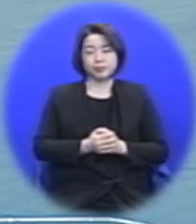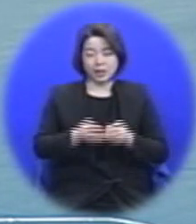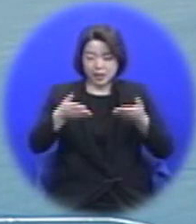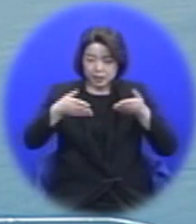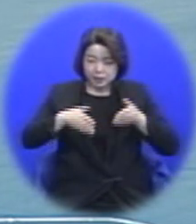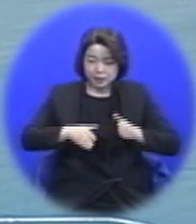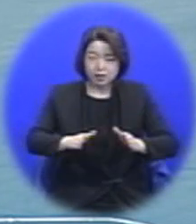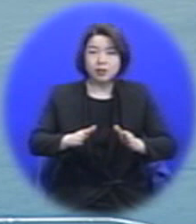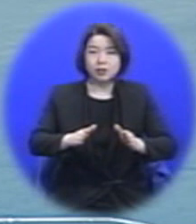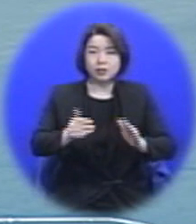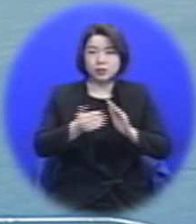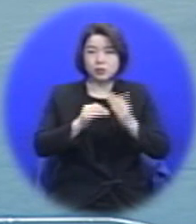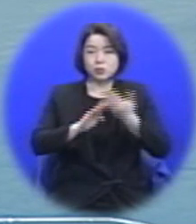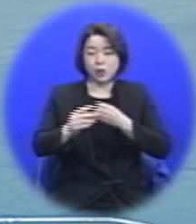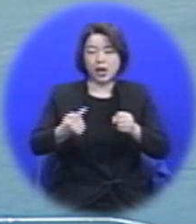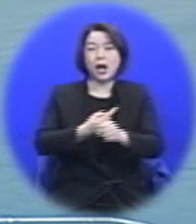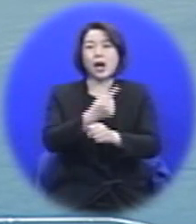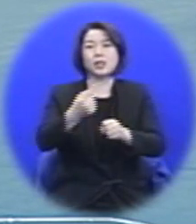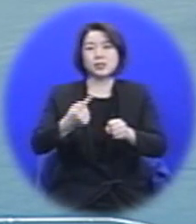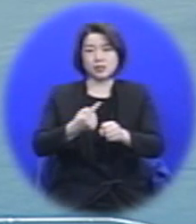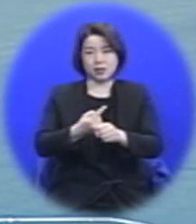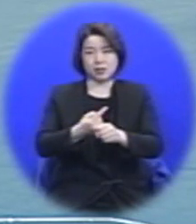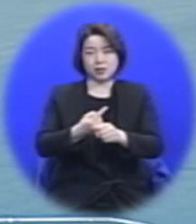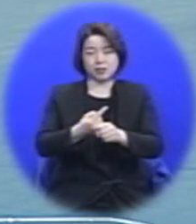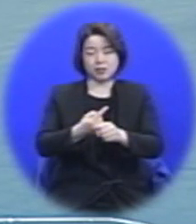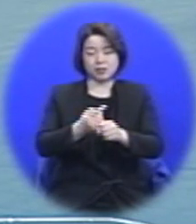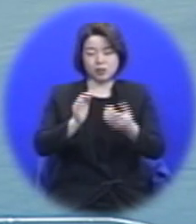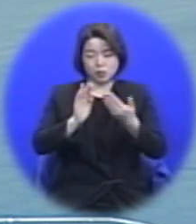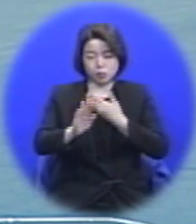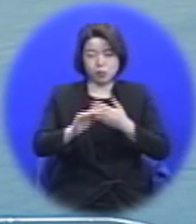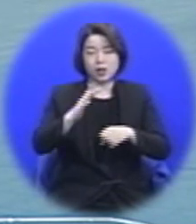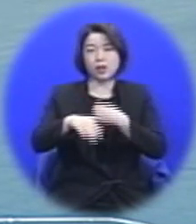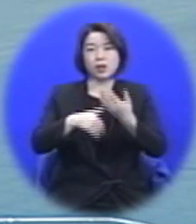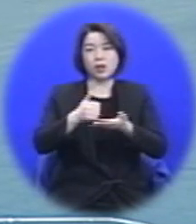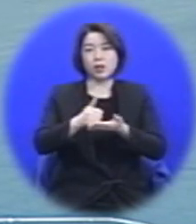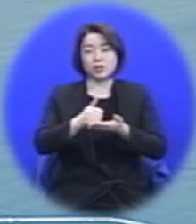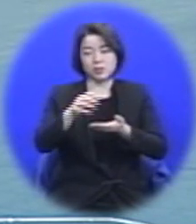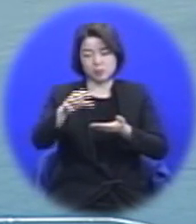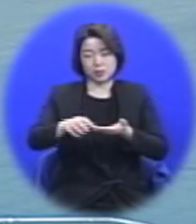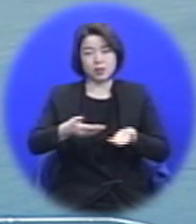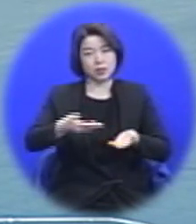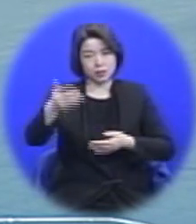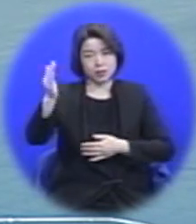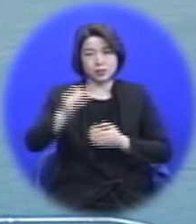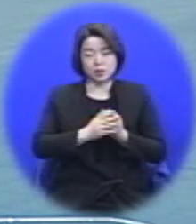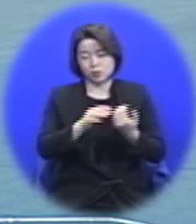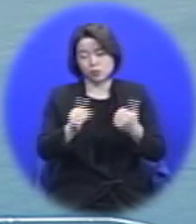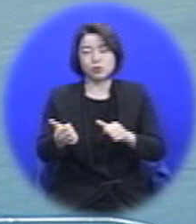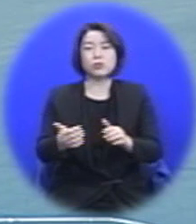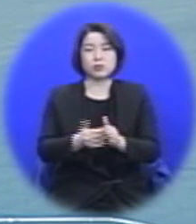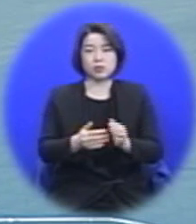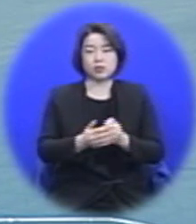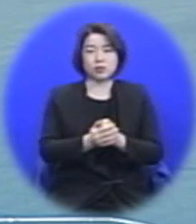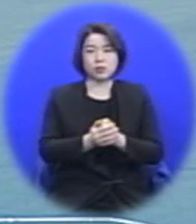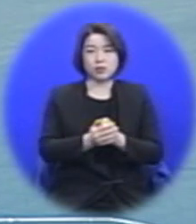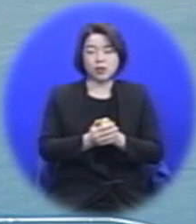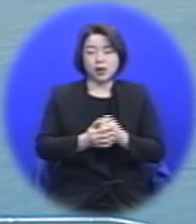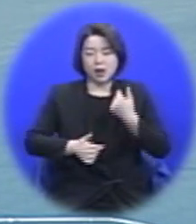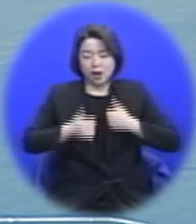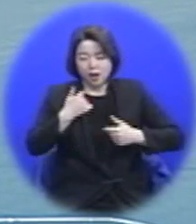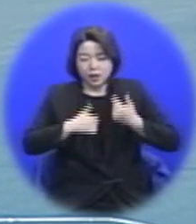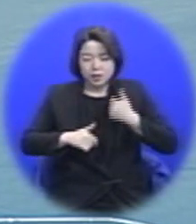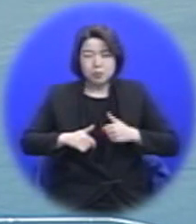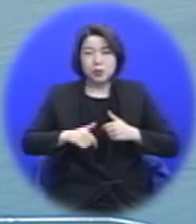태어나자 한 시간 만에 하나님 앞에 갔습니다. 그렇게 기뻐하던 그 아들이, 그